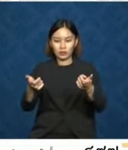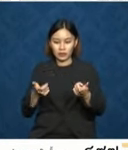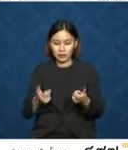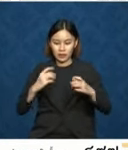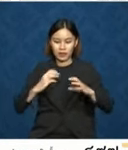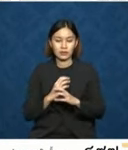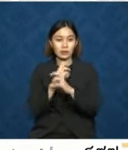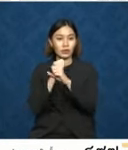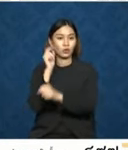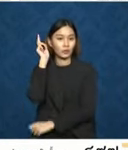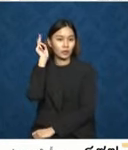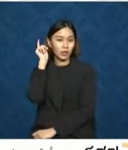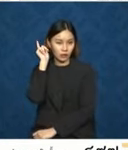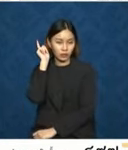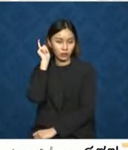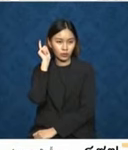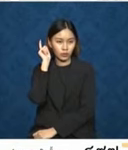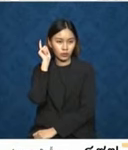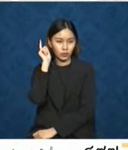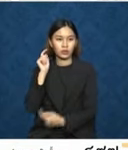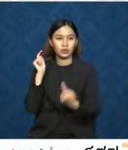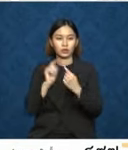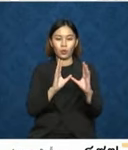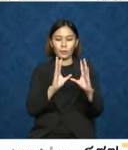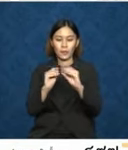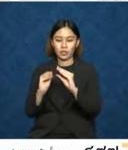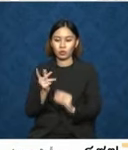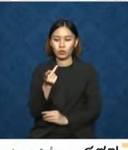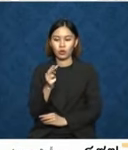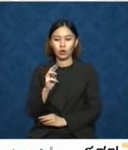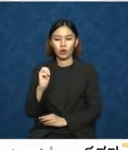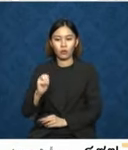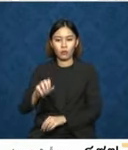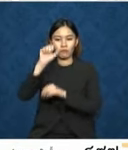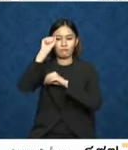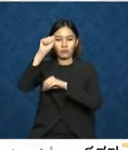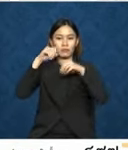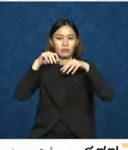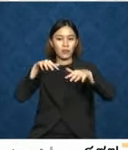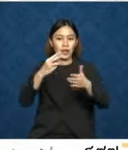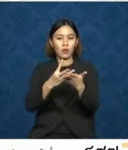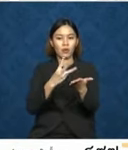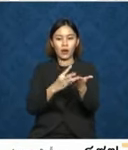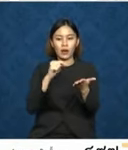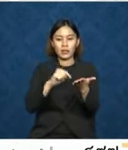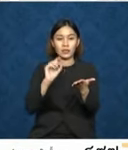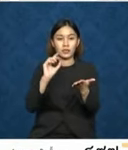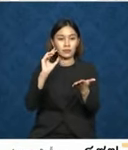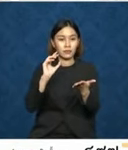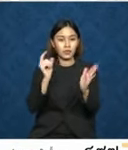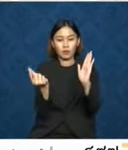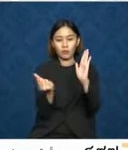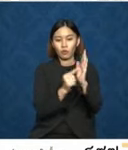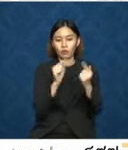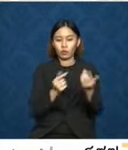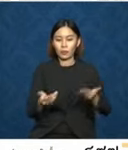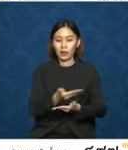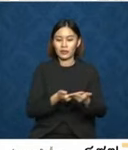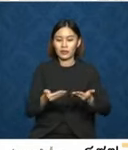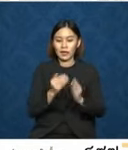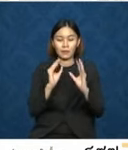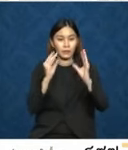สรุปข่าวของการประชุมครมนั้นไม่ปรากฏว่ามีวาระนี้ในการพิจารณา